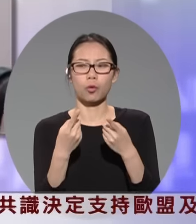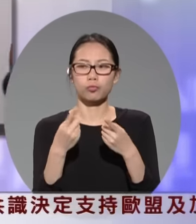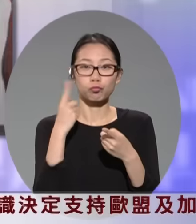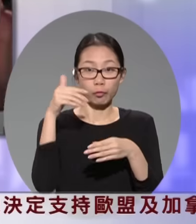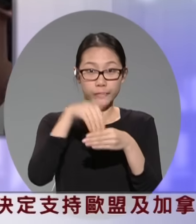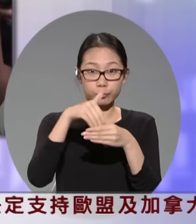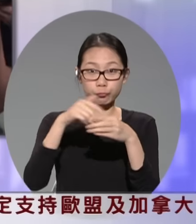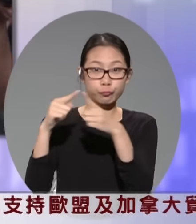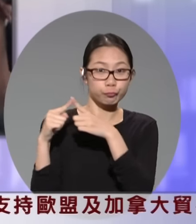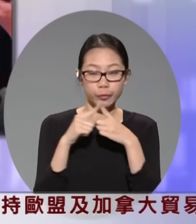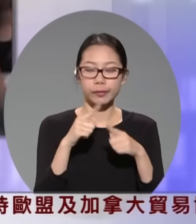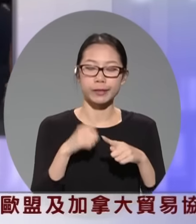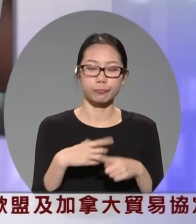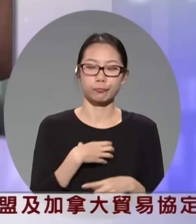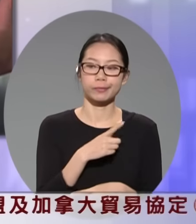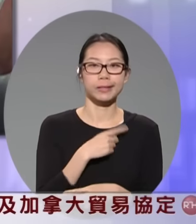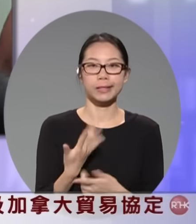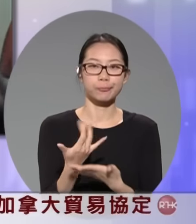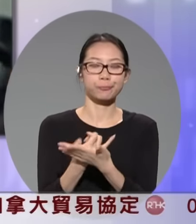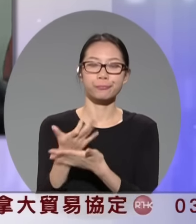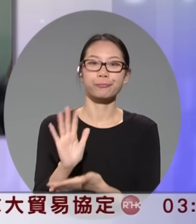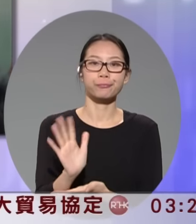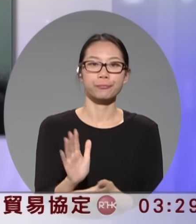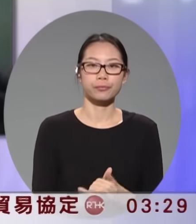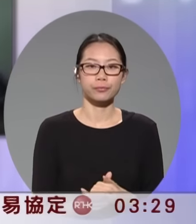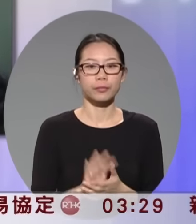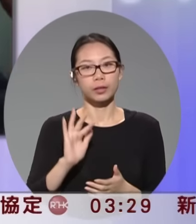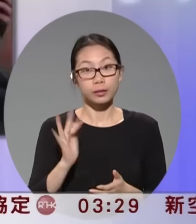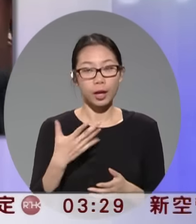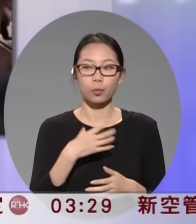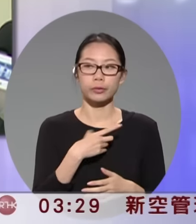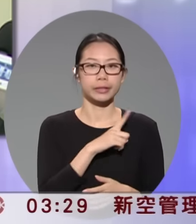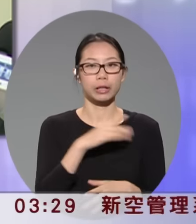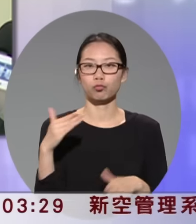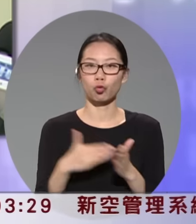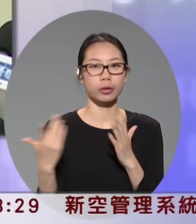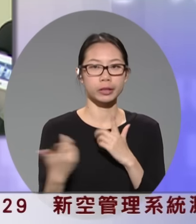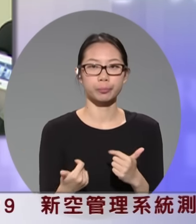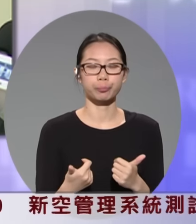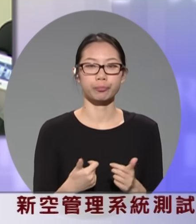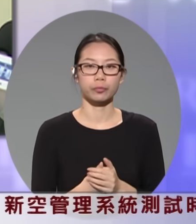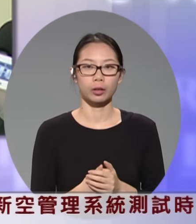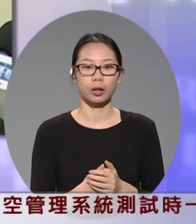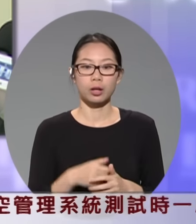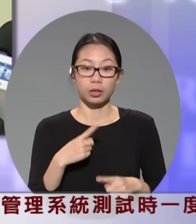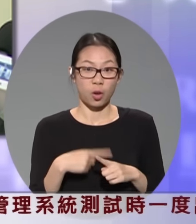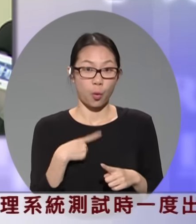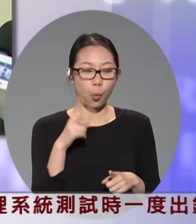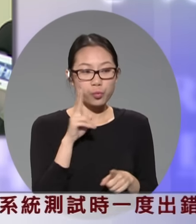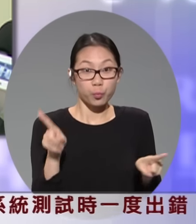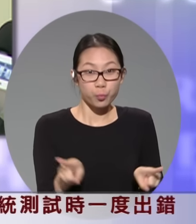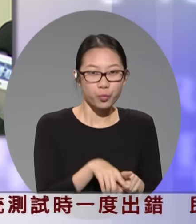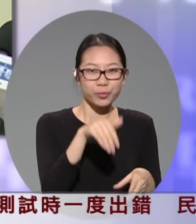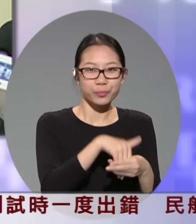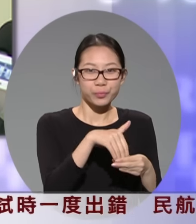時不會評論，只是重申找不到一個比他更適合人選。 我就一定不是陪跑，一